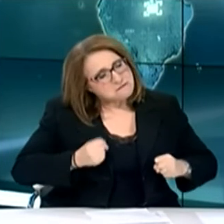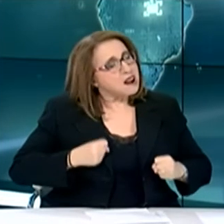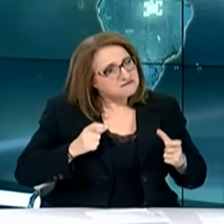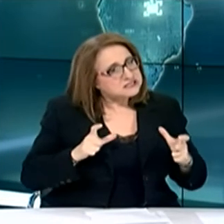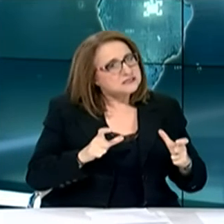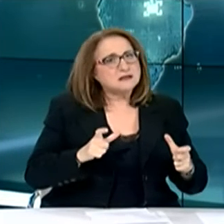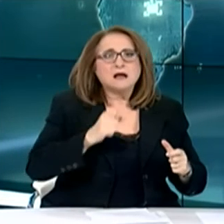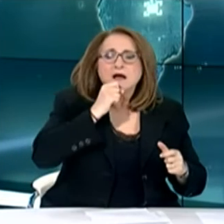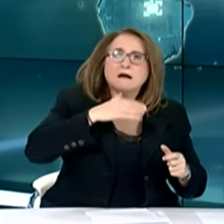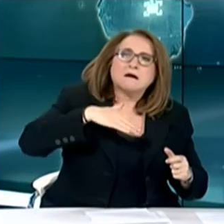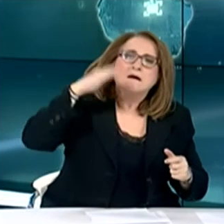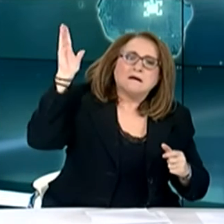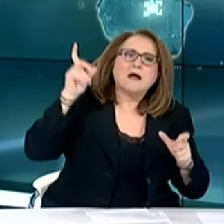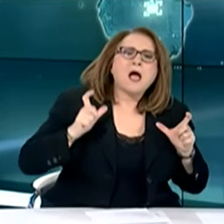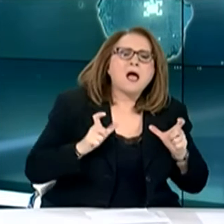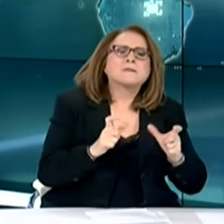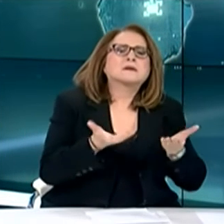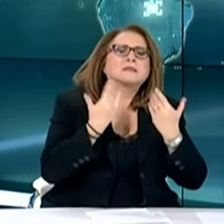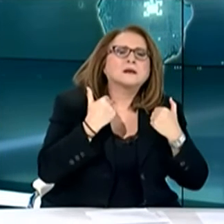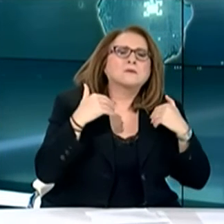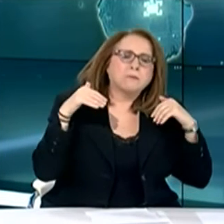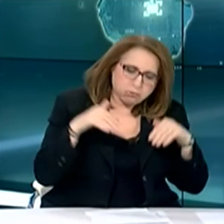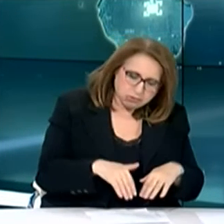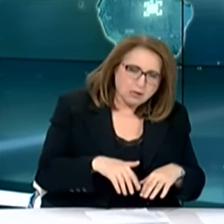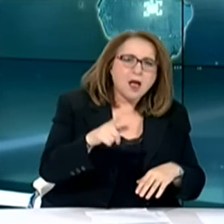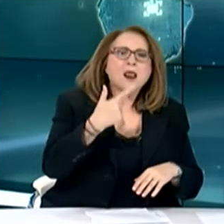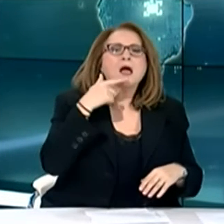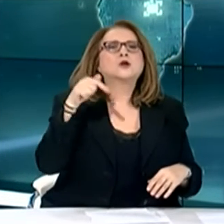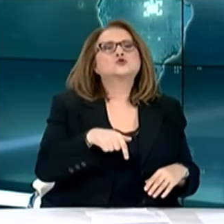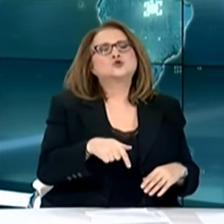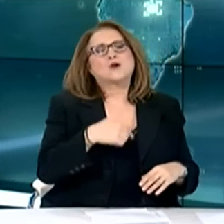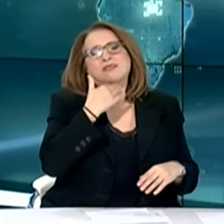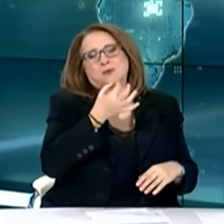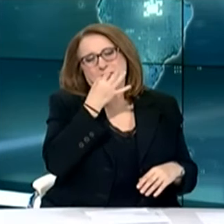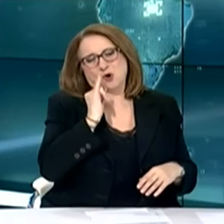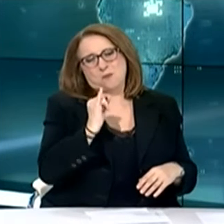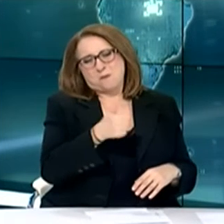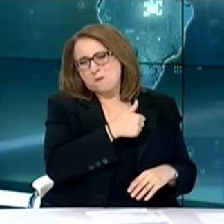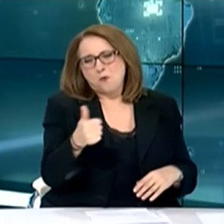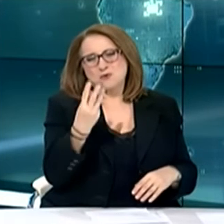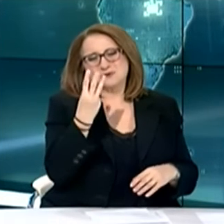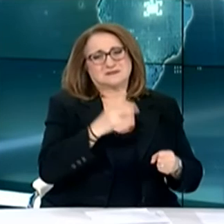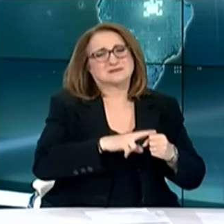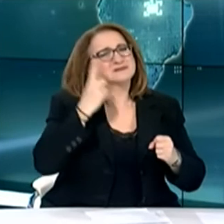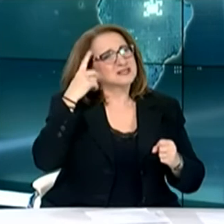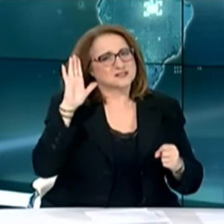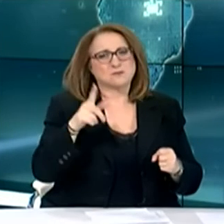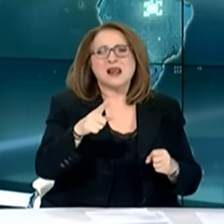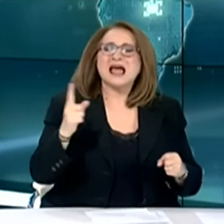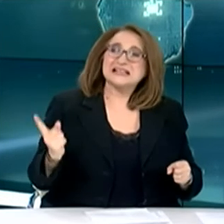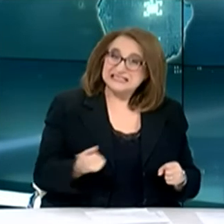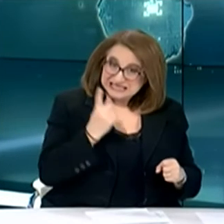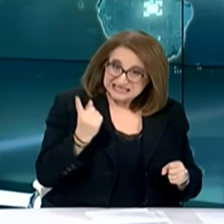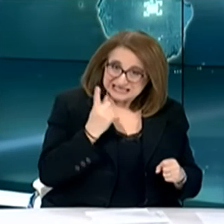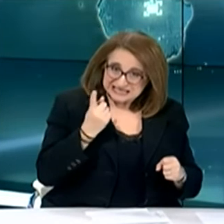εμφανίζει ο οργανισμός στο νέο ιό. Νομίζω όμως πολύ νωρίς και έχουμε πολύ λίγα δεδομένα για να πούμε κάτι από αυτού. Αυτό που ξέρουμε από τη βιβλιογραφία είναι ότι εμφανίζεται λίγο αργότερα αυτή η